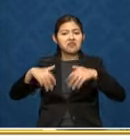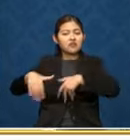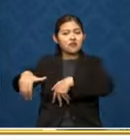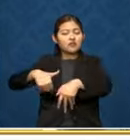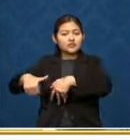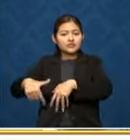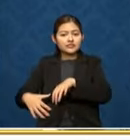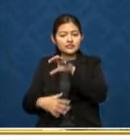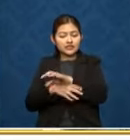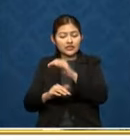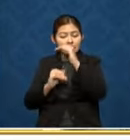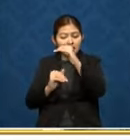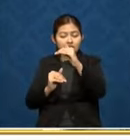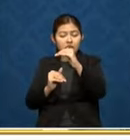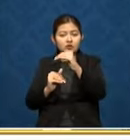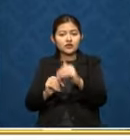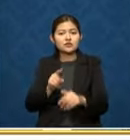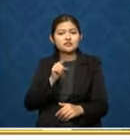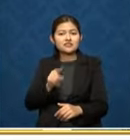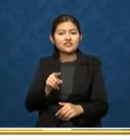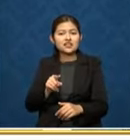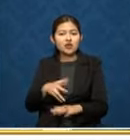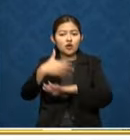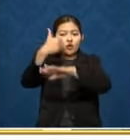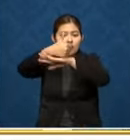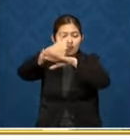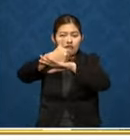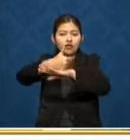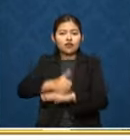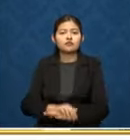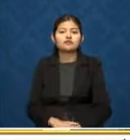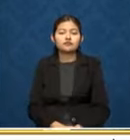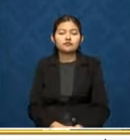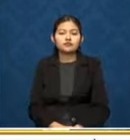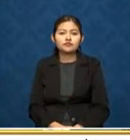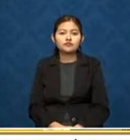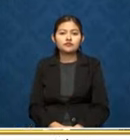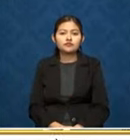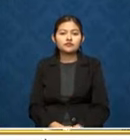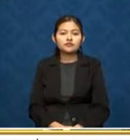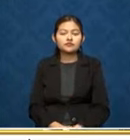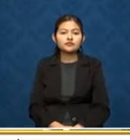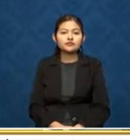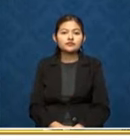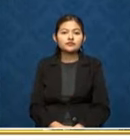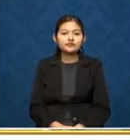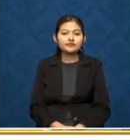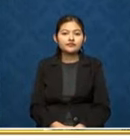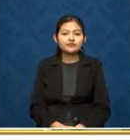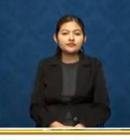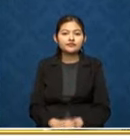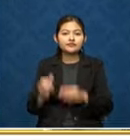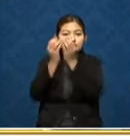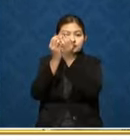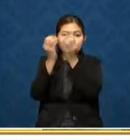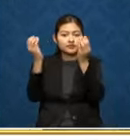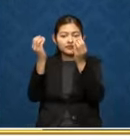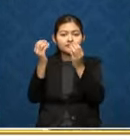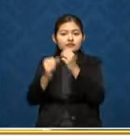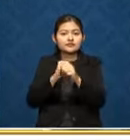ก็จะถูกกำหนดโดยคำสั่งของชนชั้นนำท่านประธานที่เคารพครับรัฐธรรมนูญฉบับ